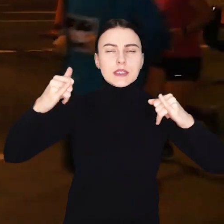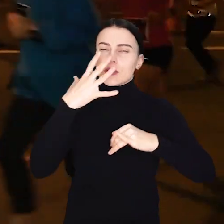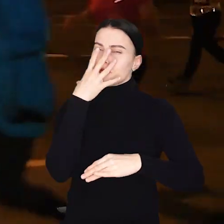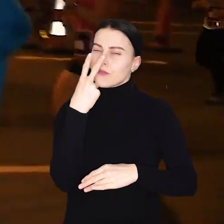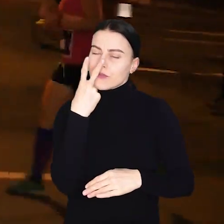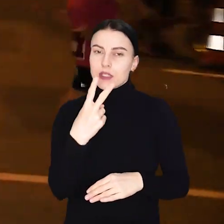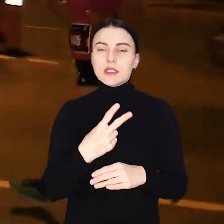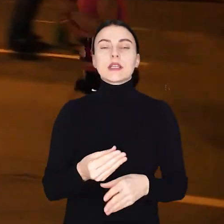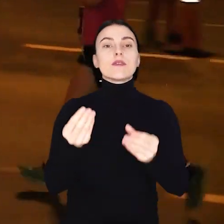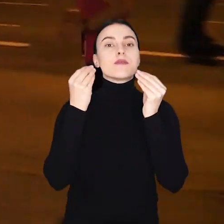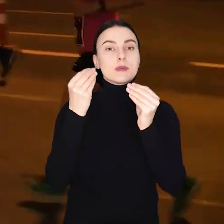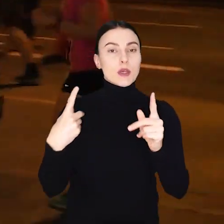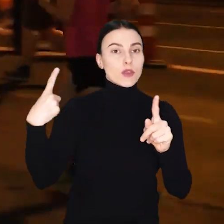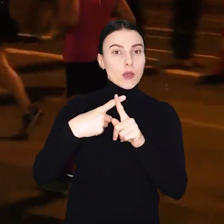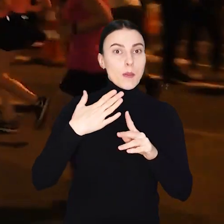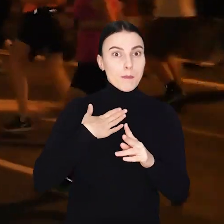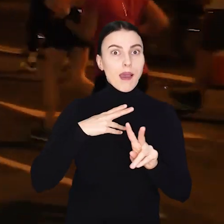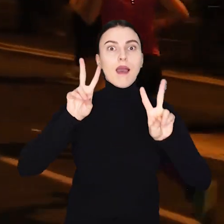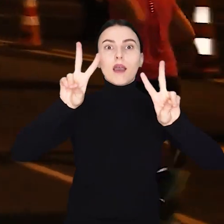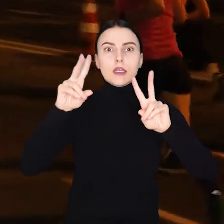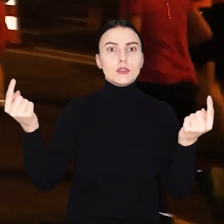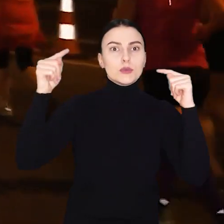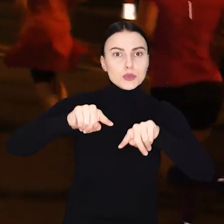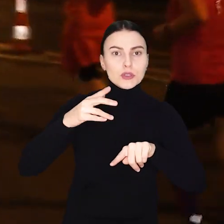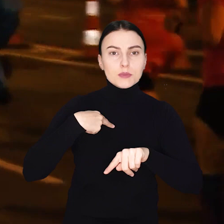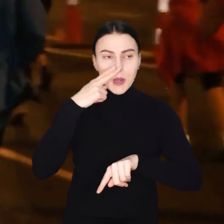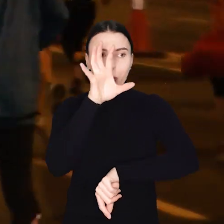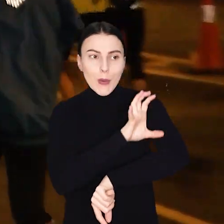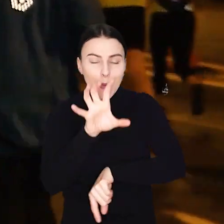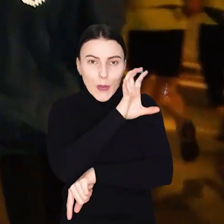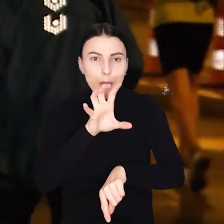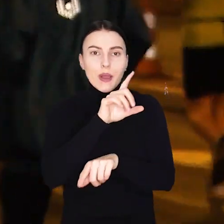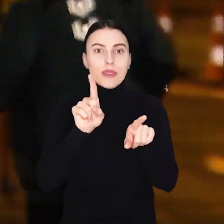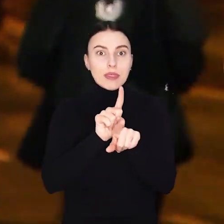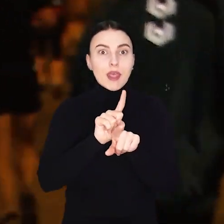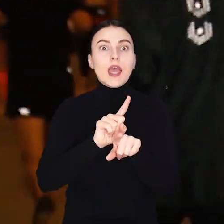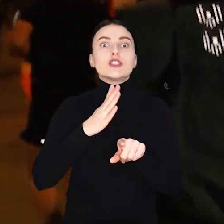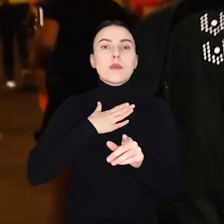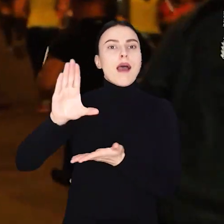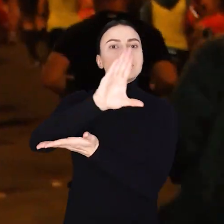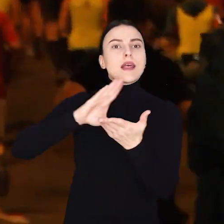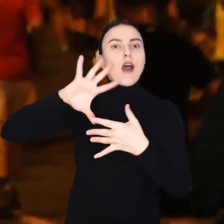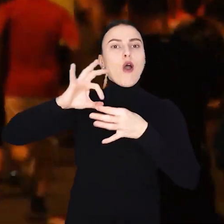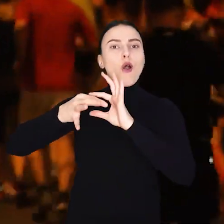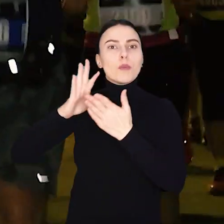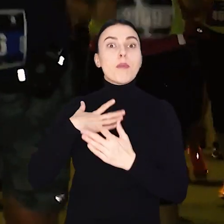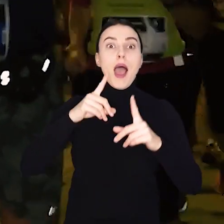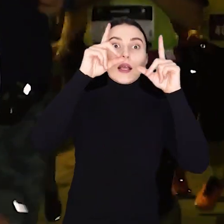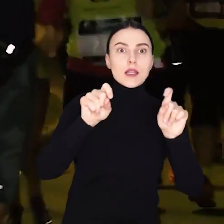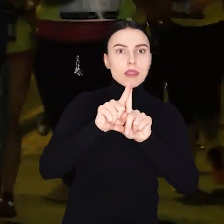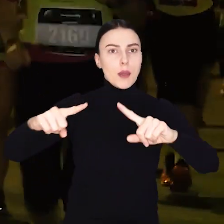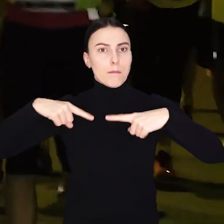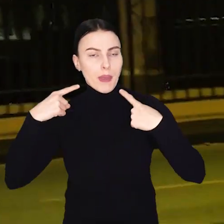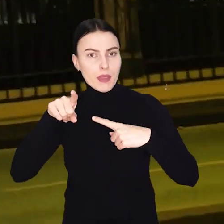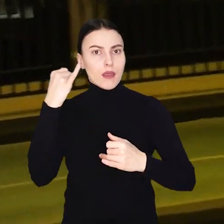wyjątkowych opraw, a wspaniałego anturażu dodają kibice zgromadzeni na trasie biegu i na Stadionie Olimpijskim, gdzie znajduje się start